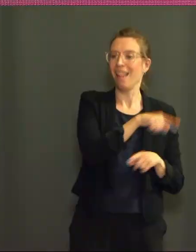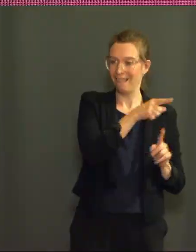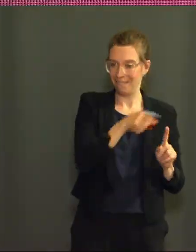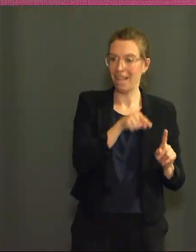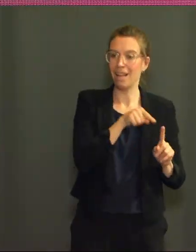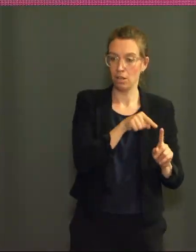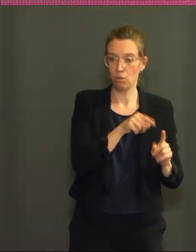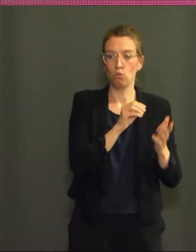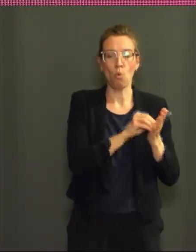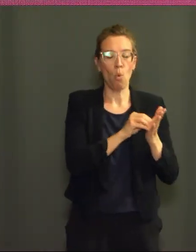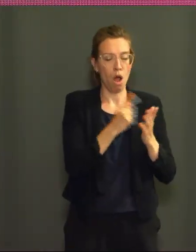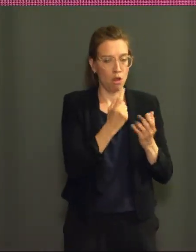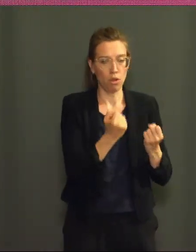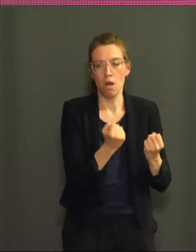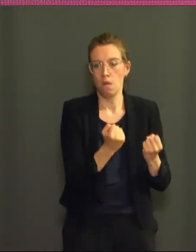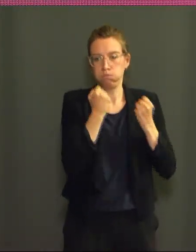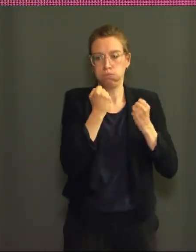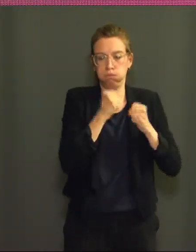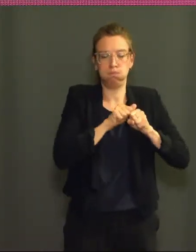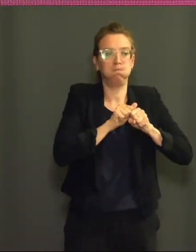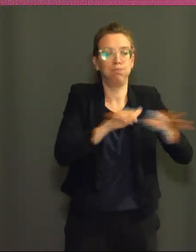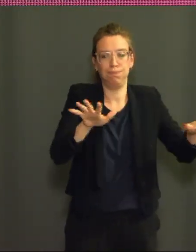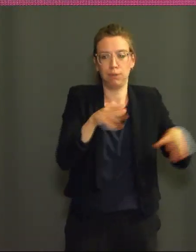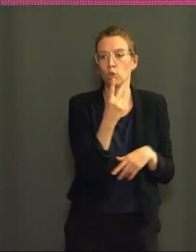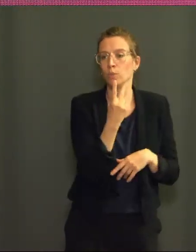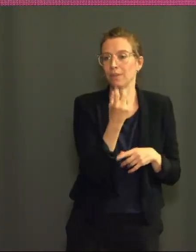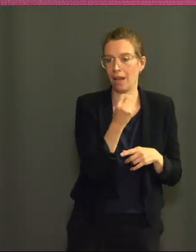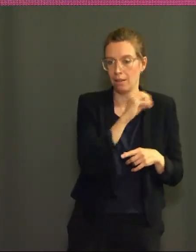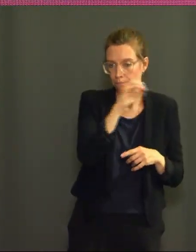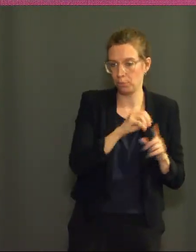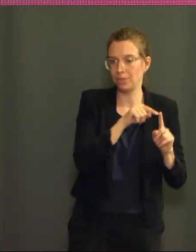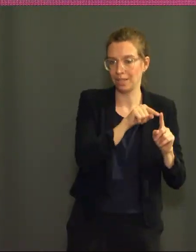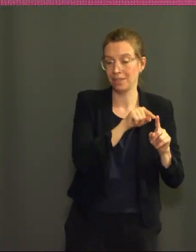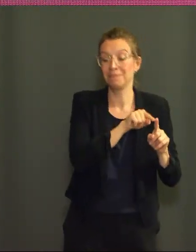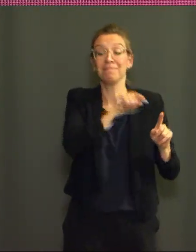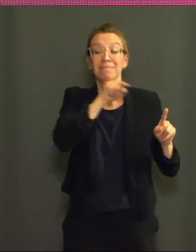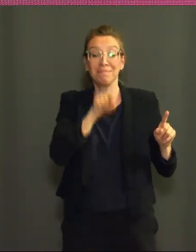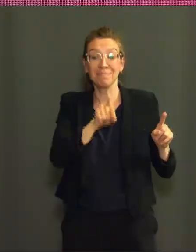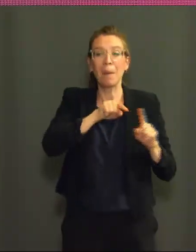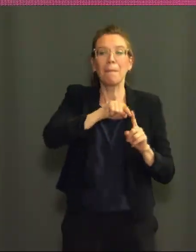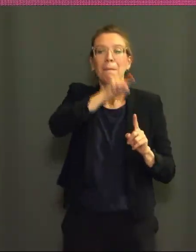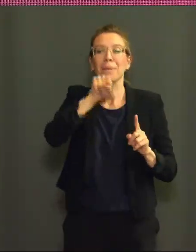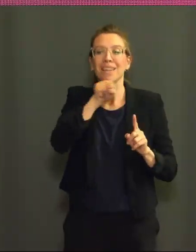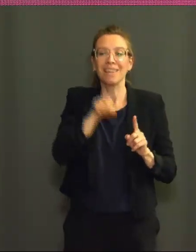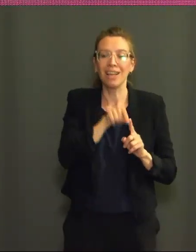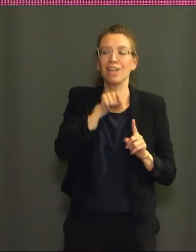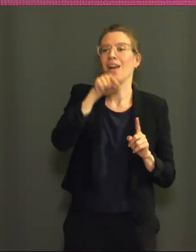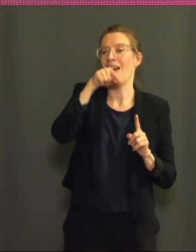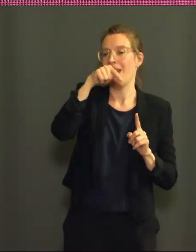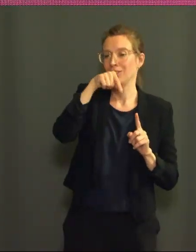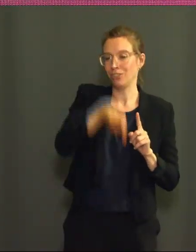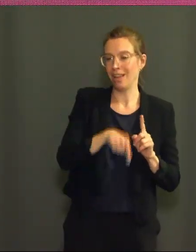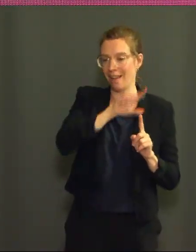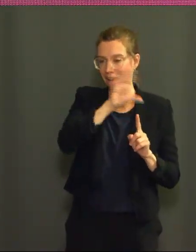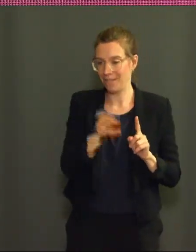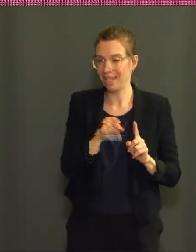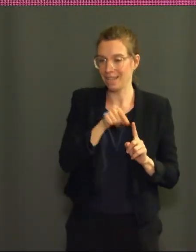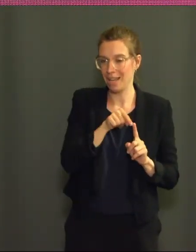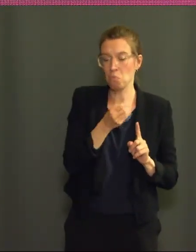of Zuid-Afrikaanse variant blijft zeldzaam met slechts 1,3% van de besmettingen. En de Gamma-